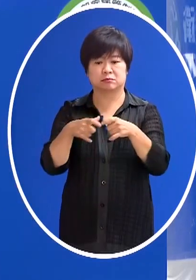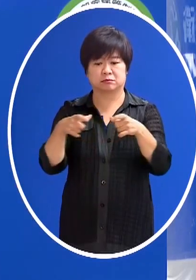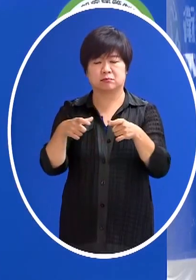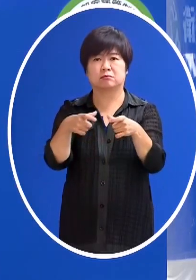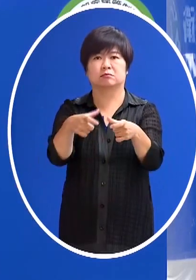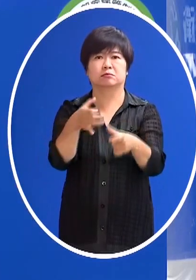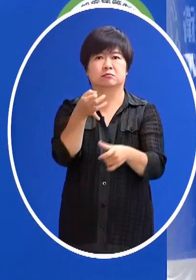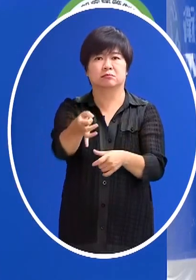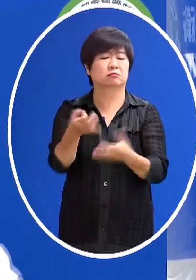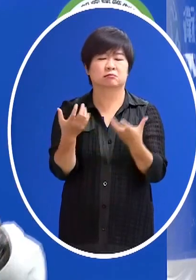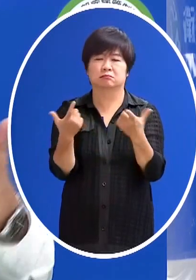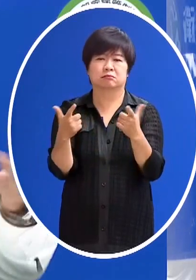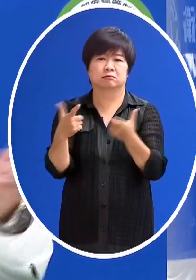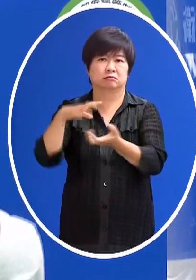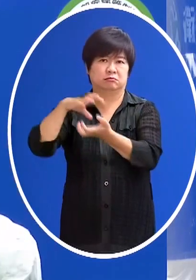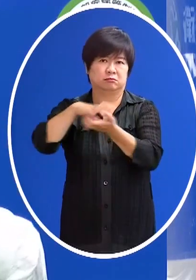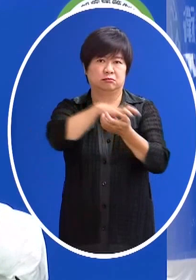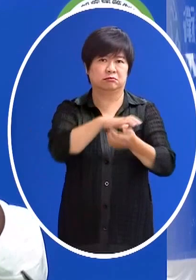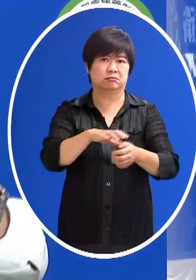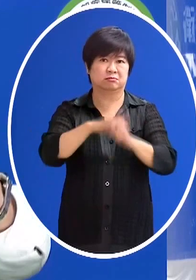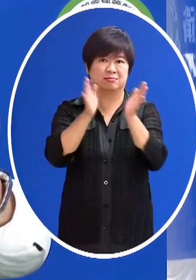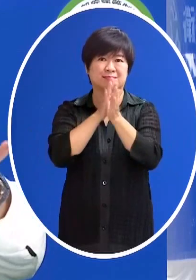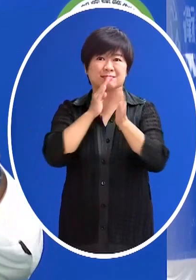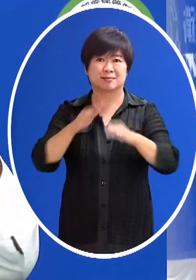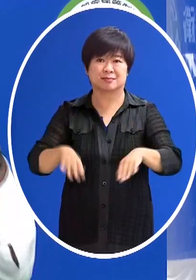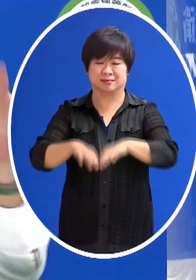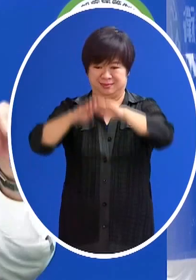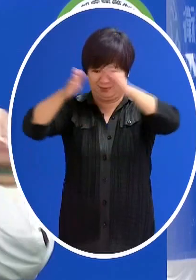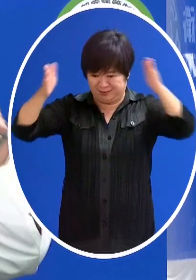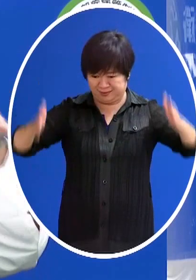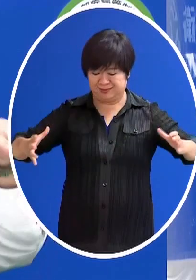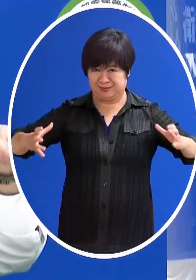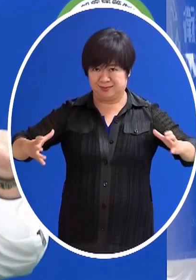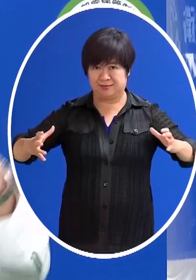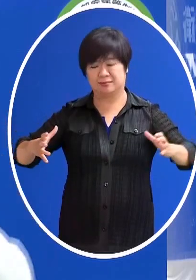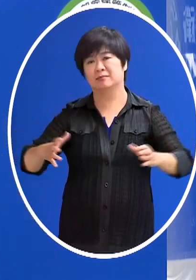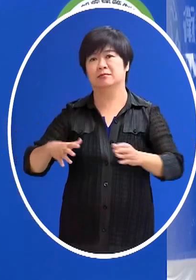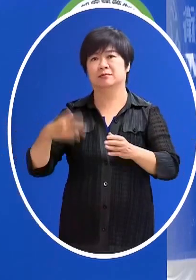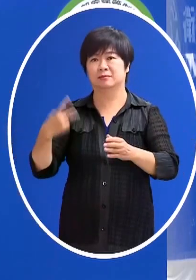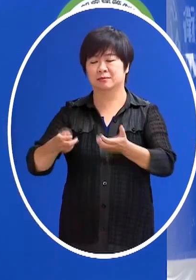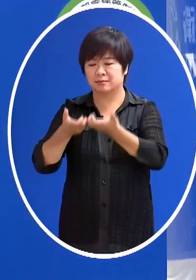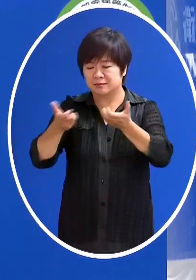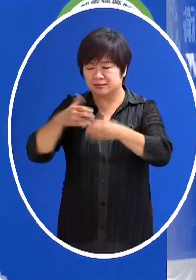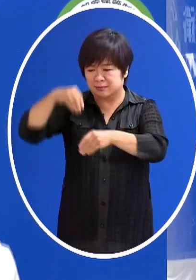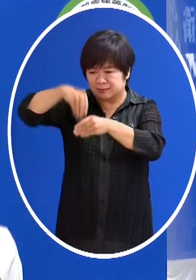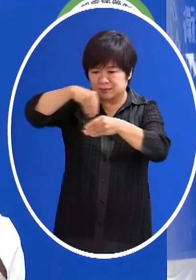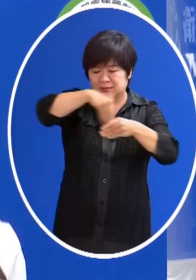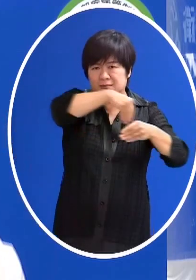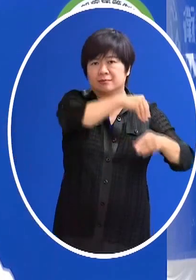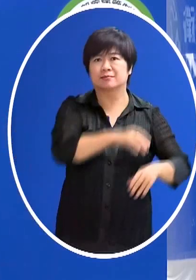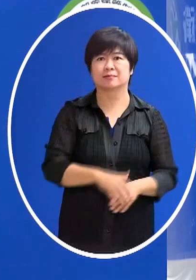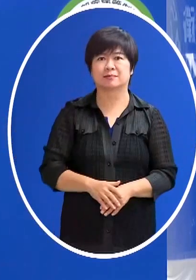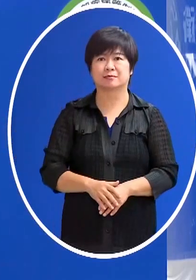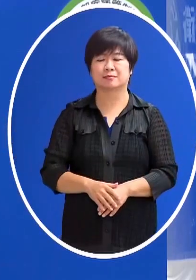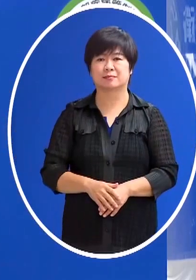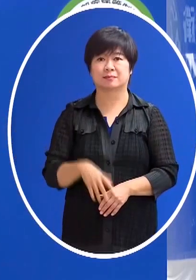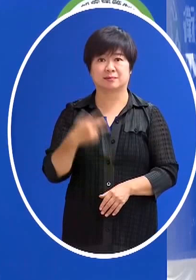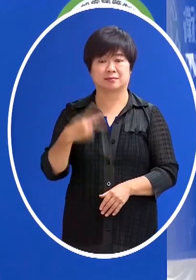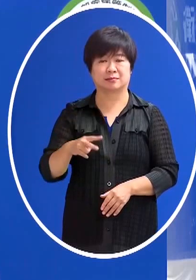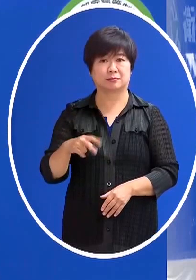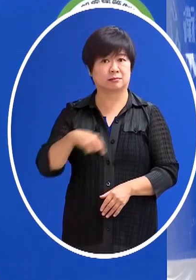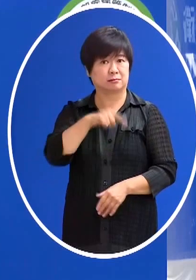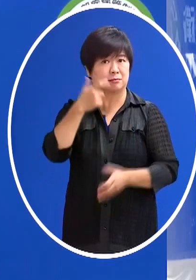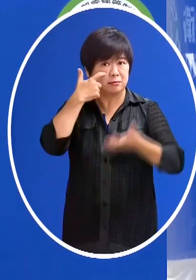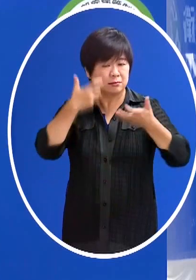盒的，好，拢规箱规箱啊，得包好啊，就该卡提几袋啊，坑当面来对。好，而且第二个，当我们很重视，